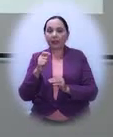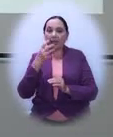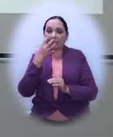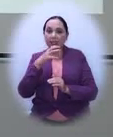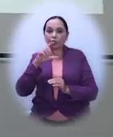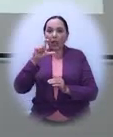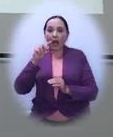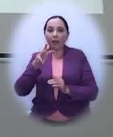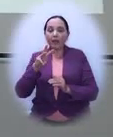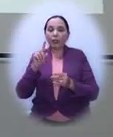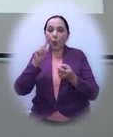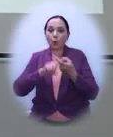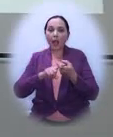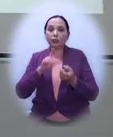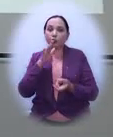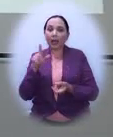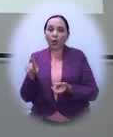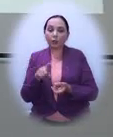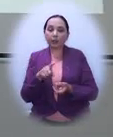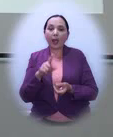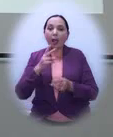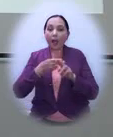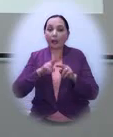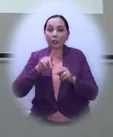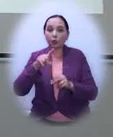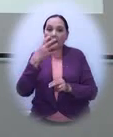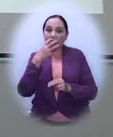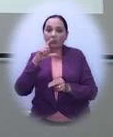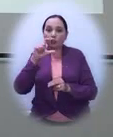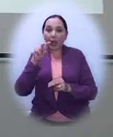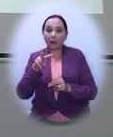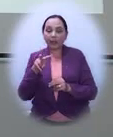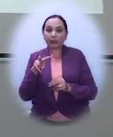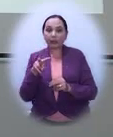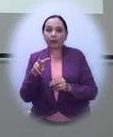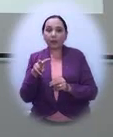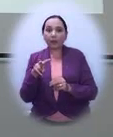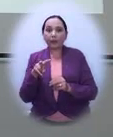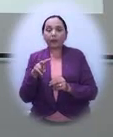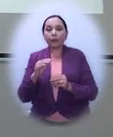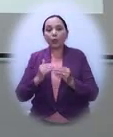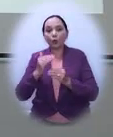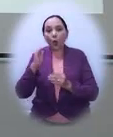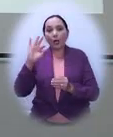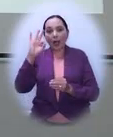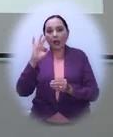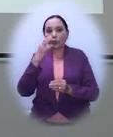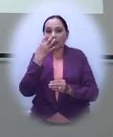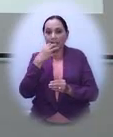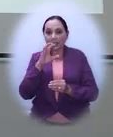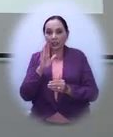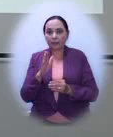qizdirish elementiga ulash jarayonida ana shu qizdirish elementi yuqori haroratda